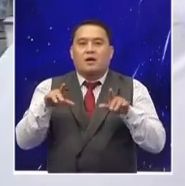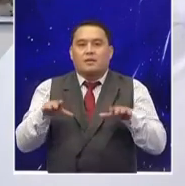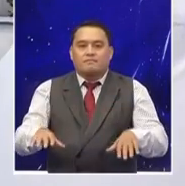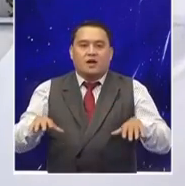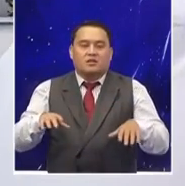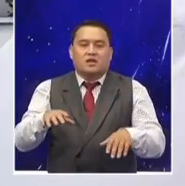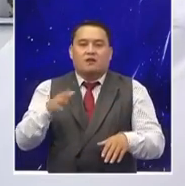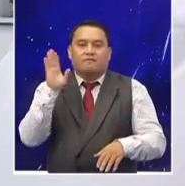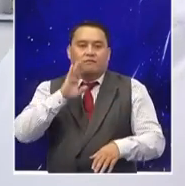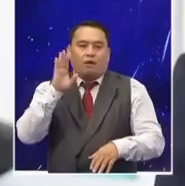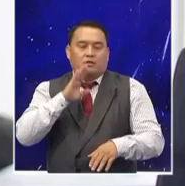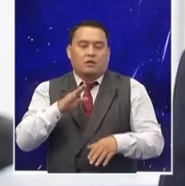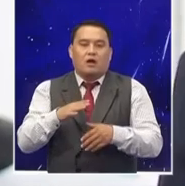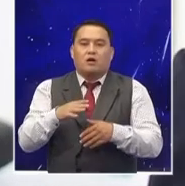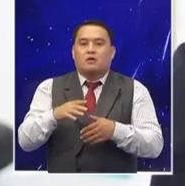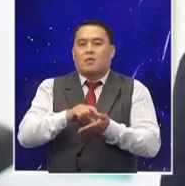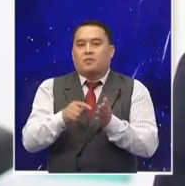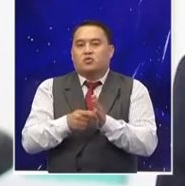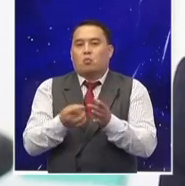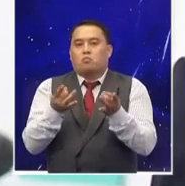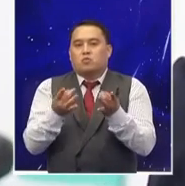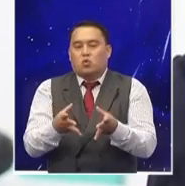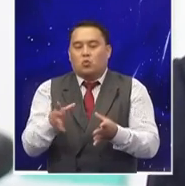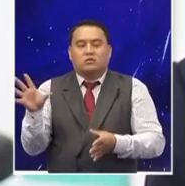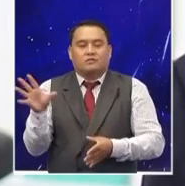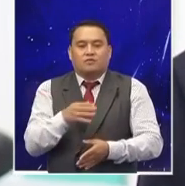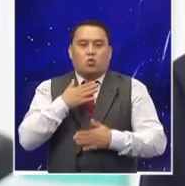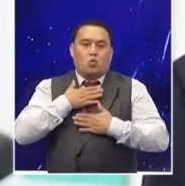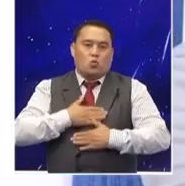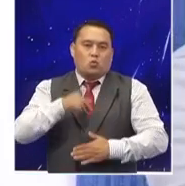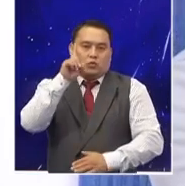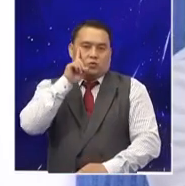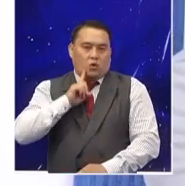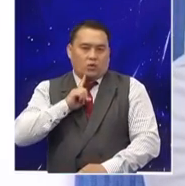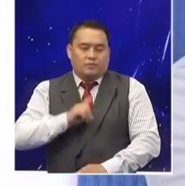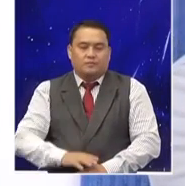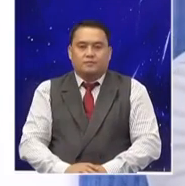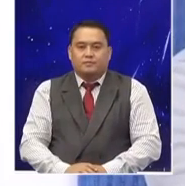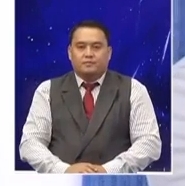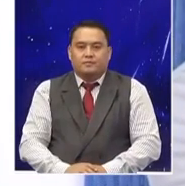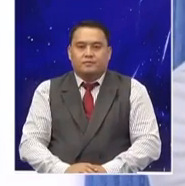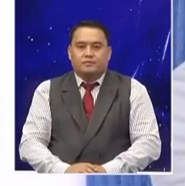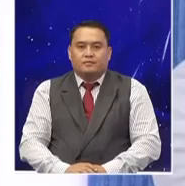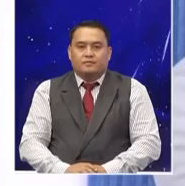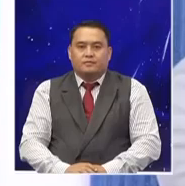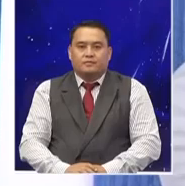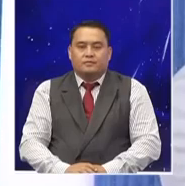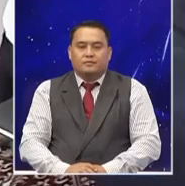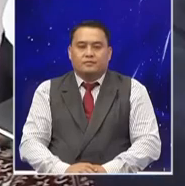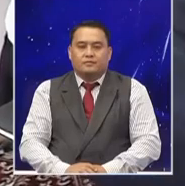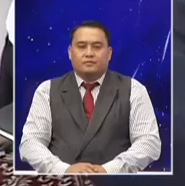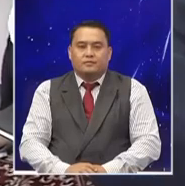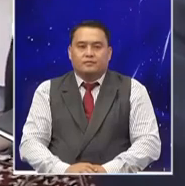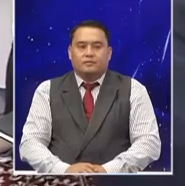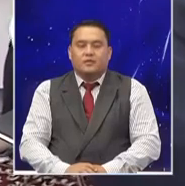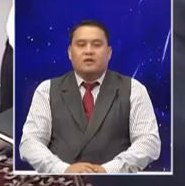вода и климат-контроль в помещении словом не просто доступные прозрачно но весьма мобильно работает сервисный акимат алла кольского района